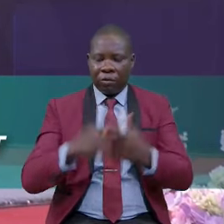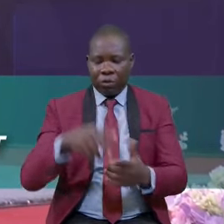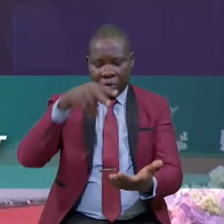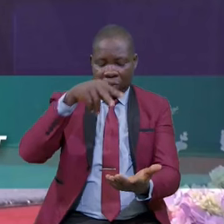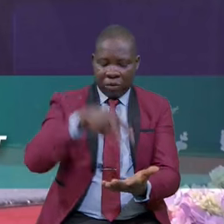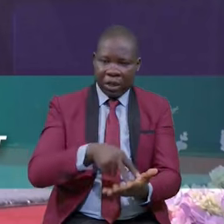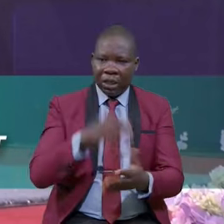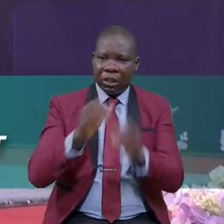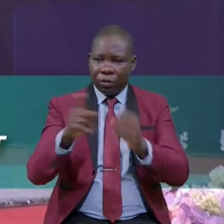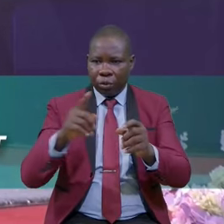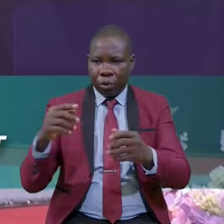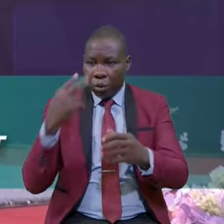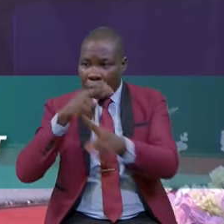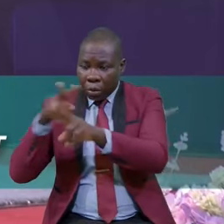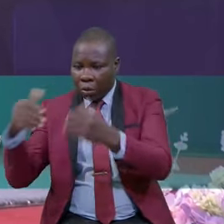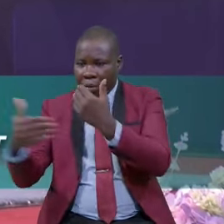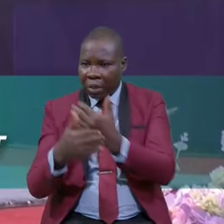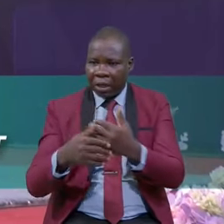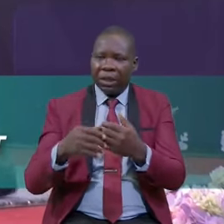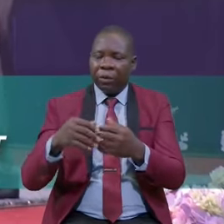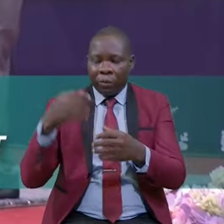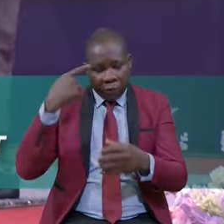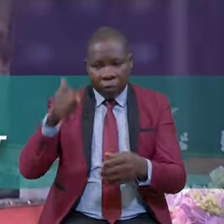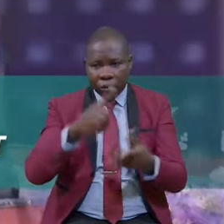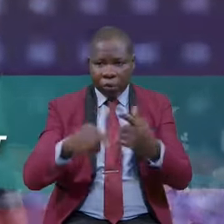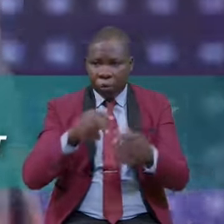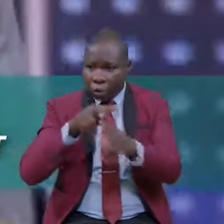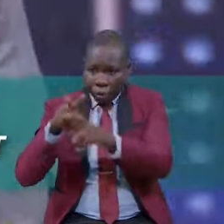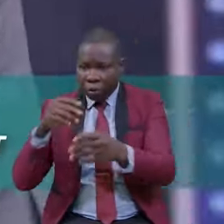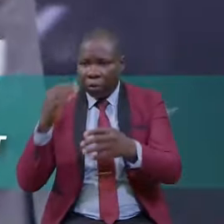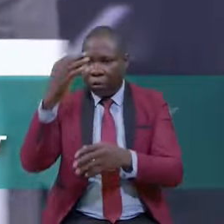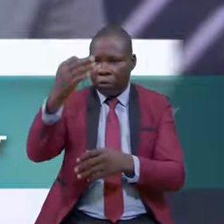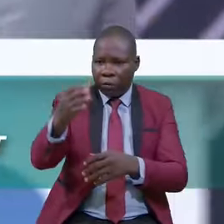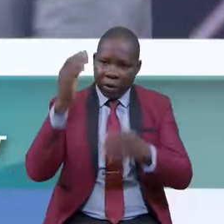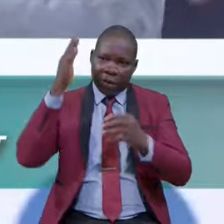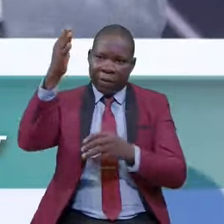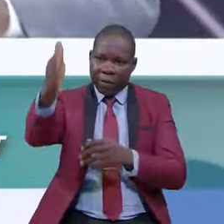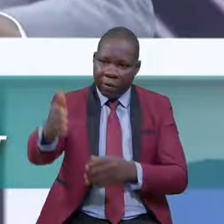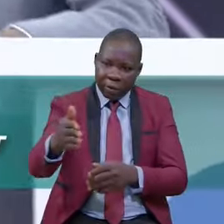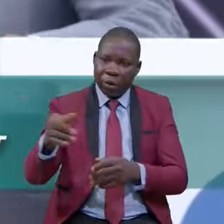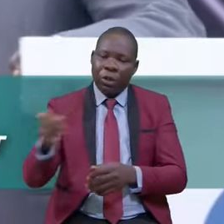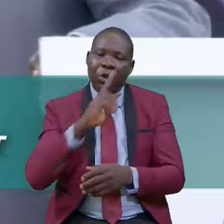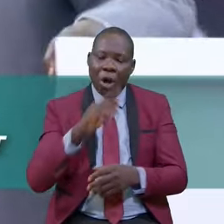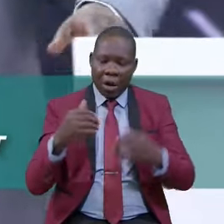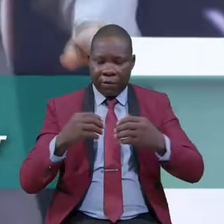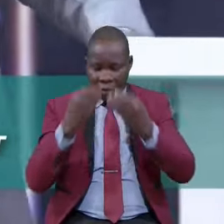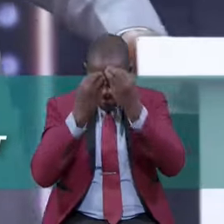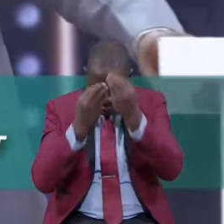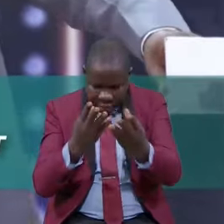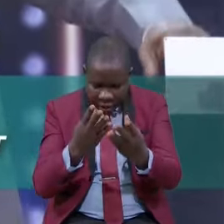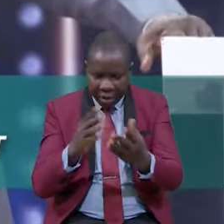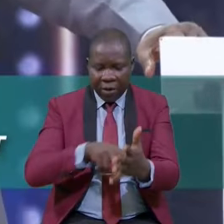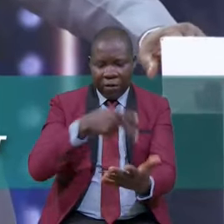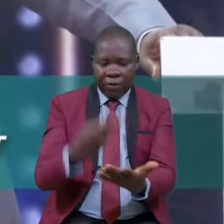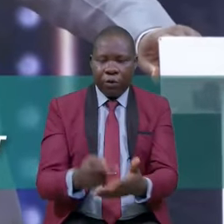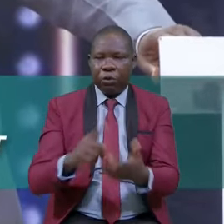regarder devant, tu as cédé à la tentation. La tentation de l'argent.